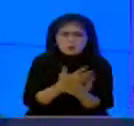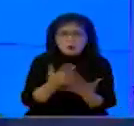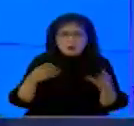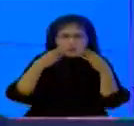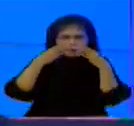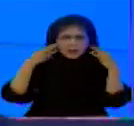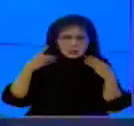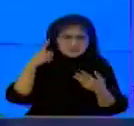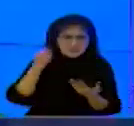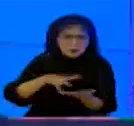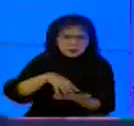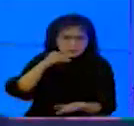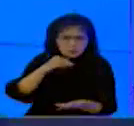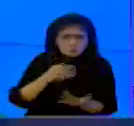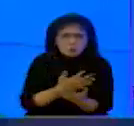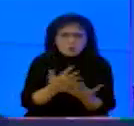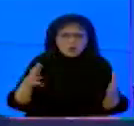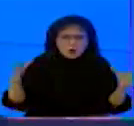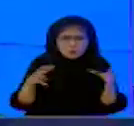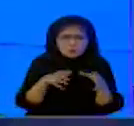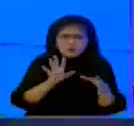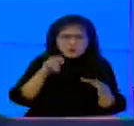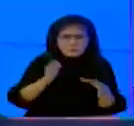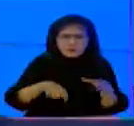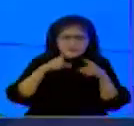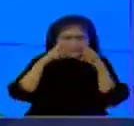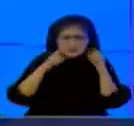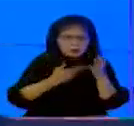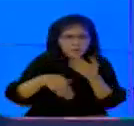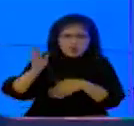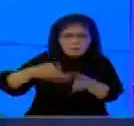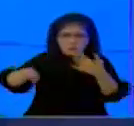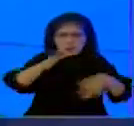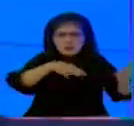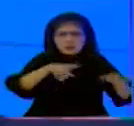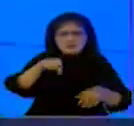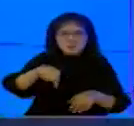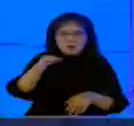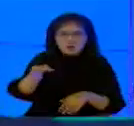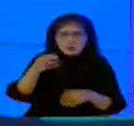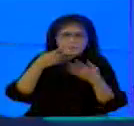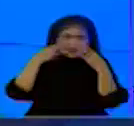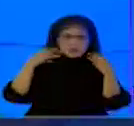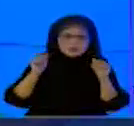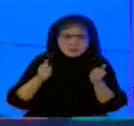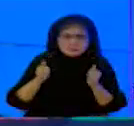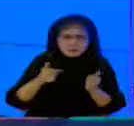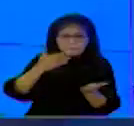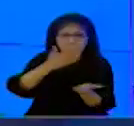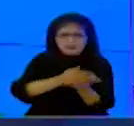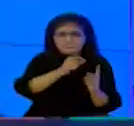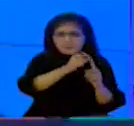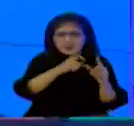Timur. Warga yang berkumpul tanpa mengenakan masker pun diminta pulang. Dan saat ini Kota Malang tengah mempersiapkan untuk pelaksanaan